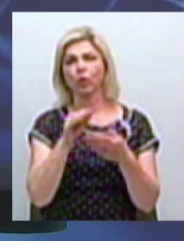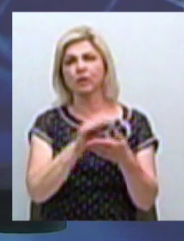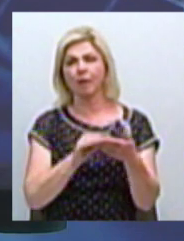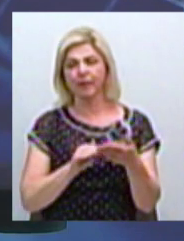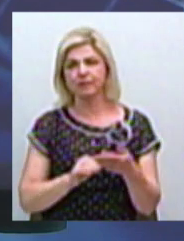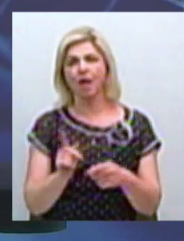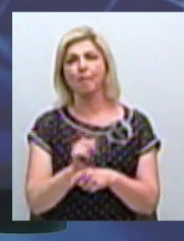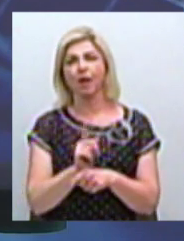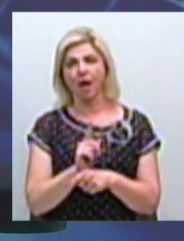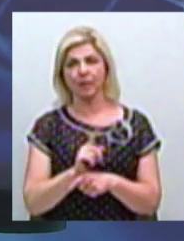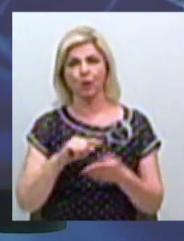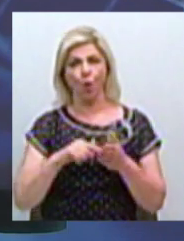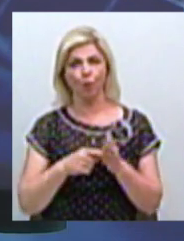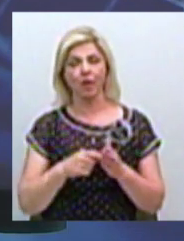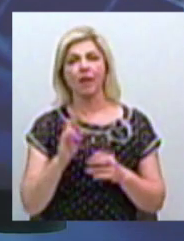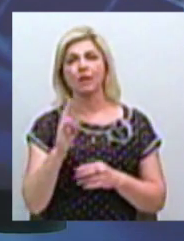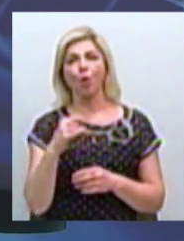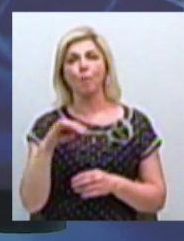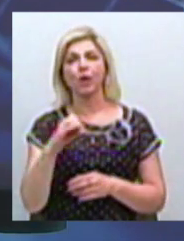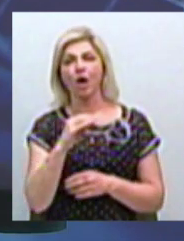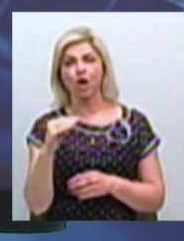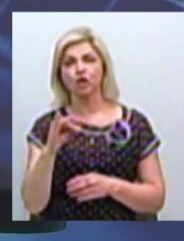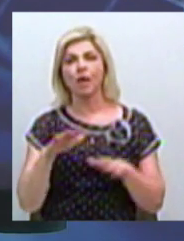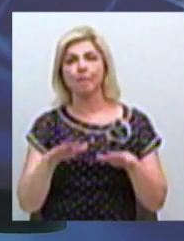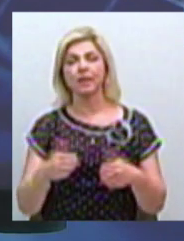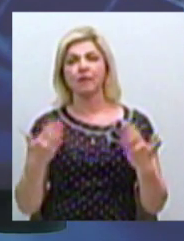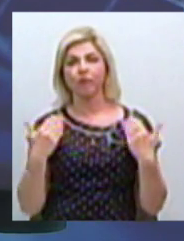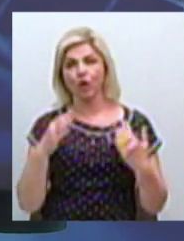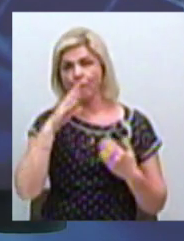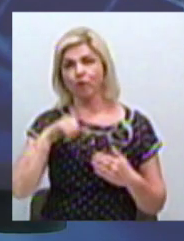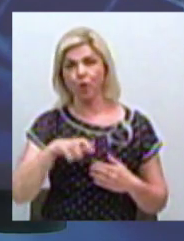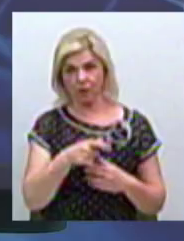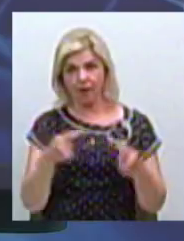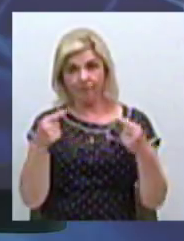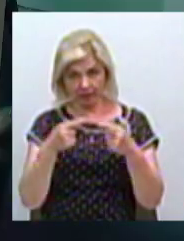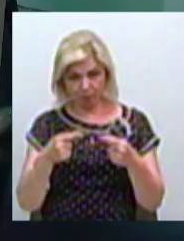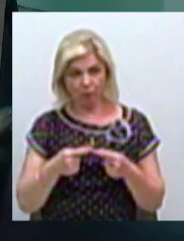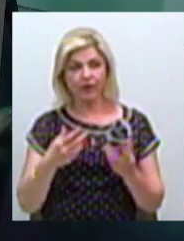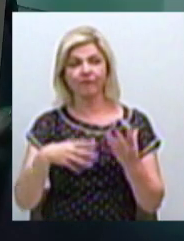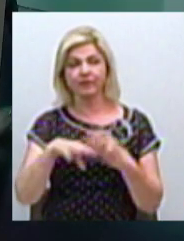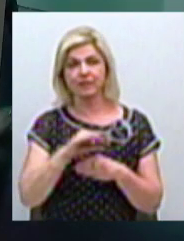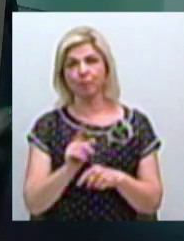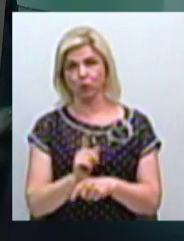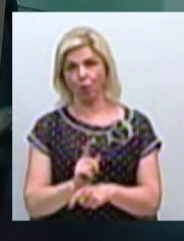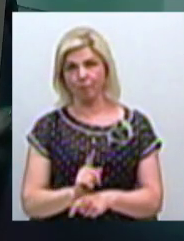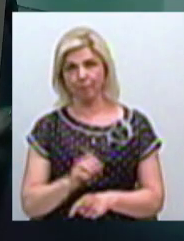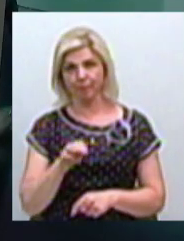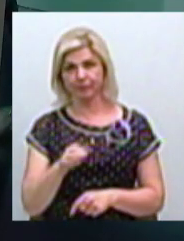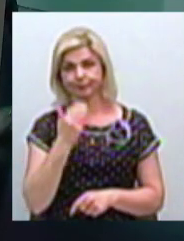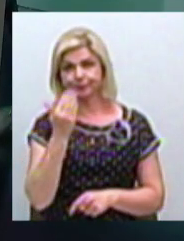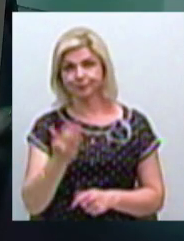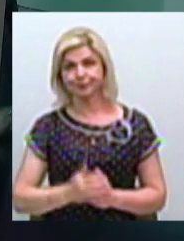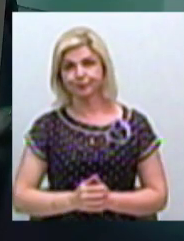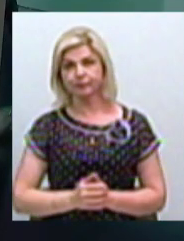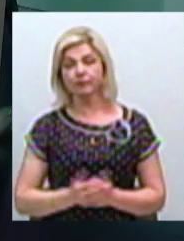таких об'єктів. Миколаївські пляжі та місця відпочинку на воді відповідають всім необхідним нормам. На